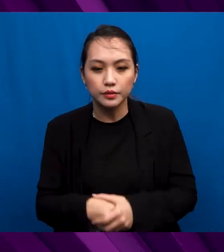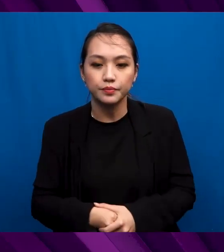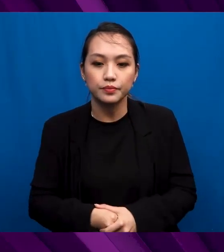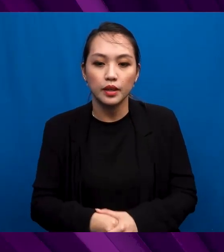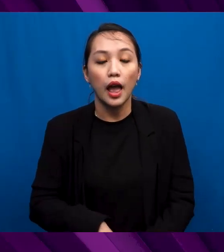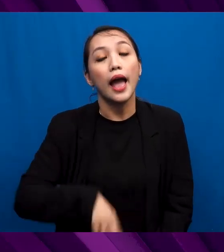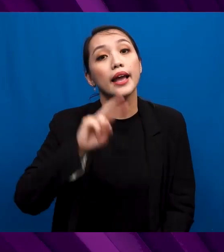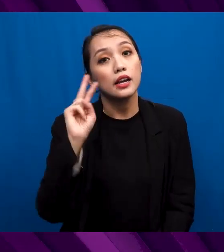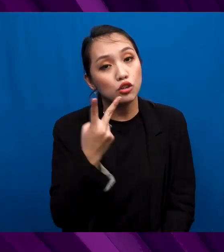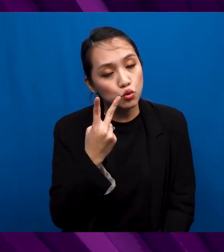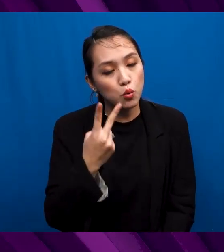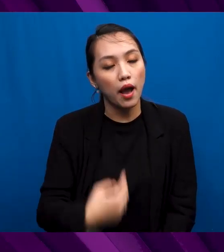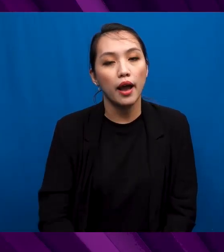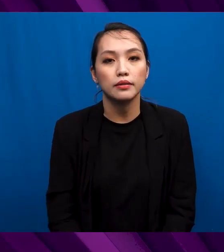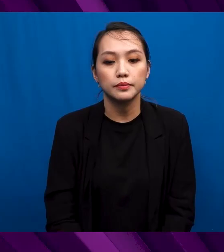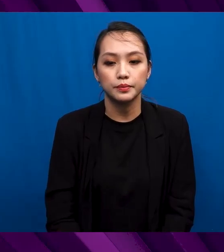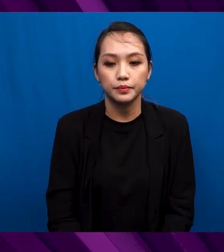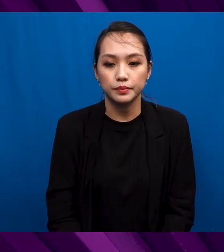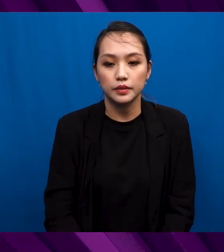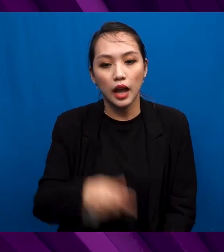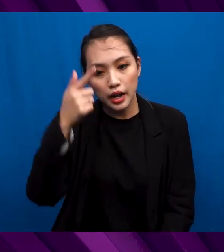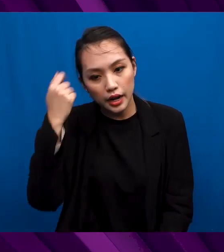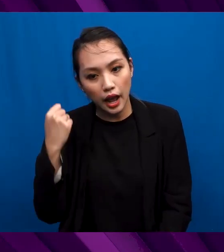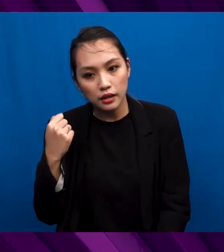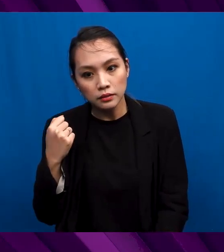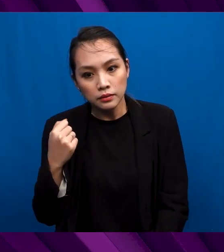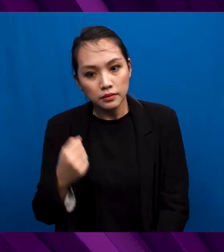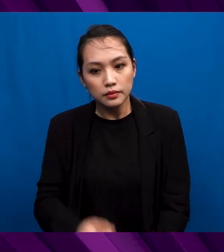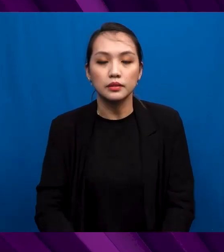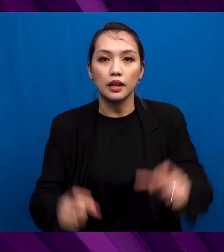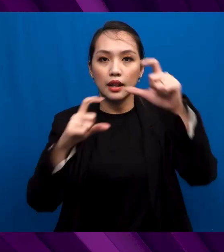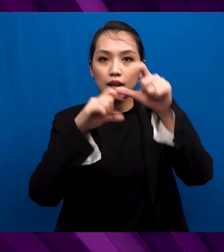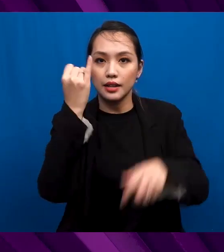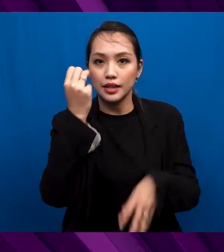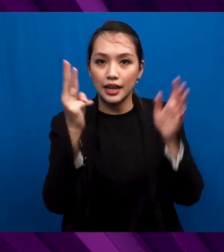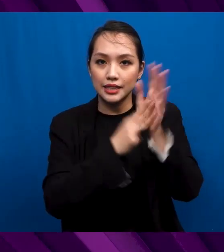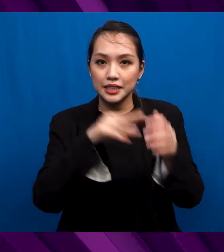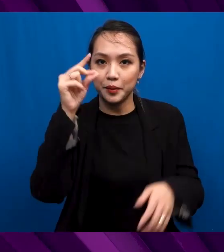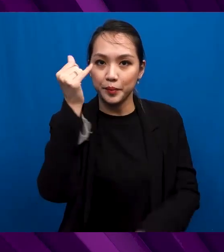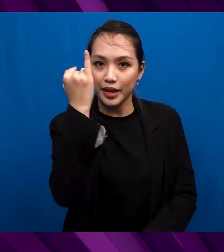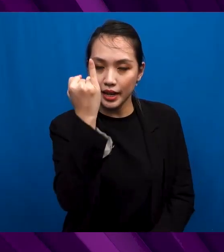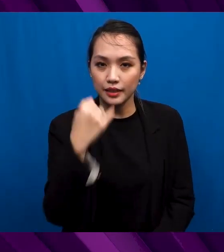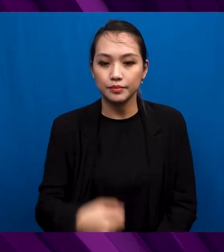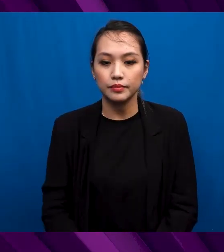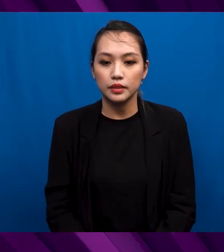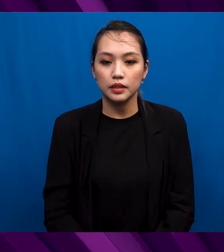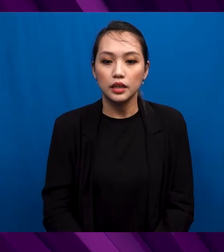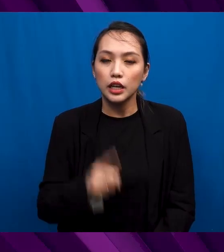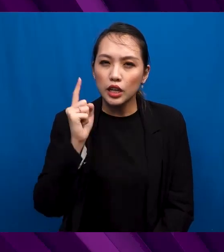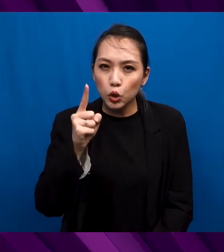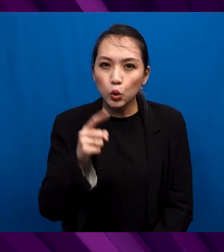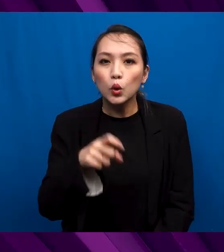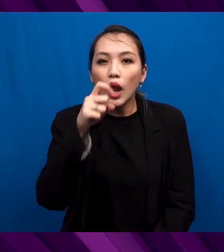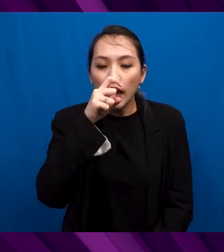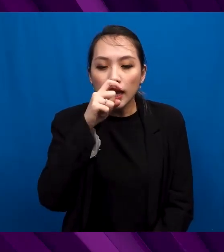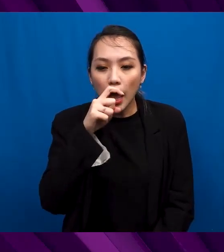ini missing, tidak disebut sama sekali karena insiden Simri. Simri di perjanjian lama adalah seorang pria yang